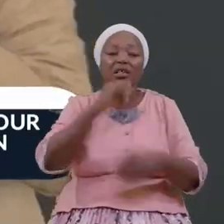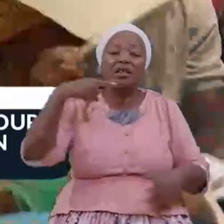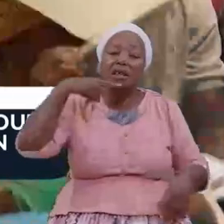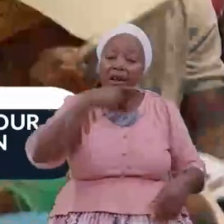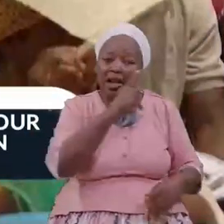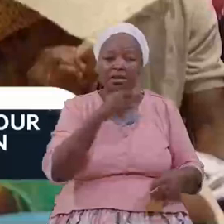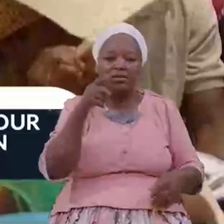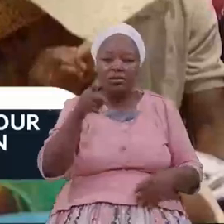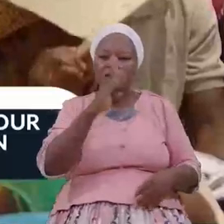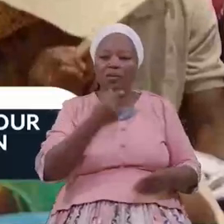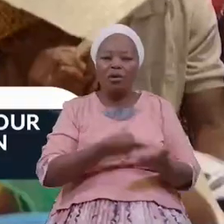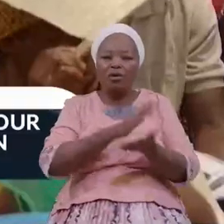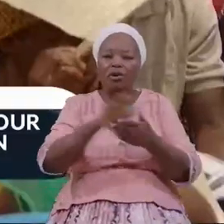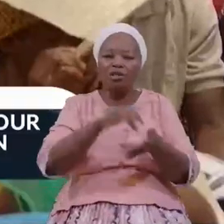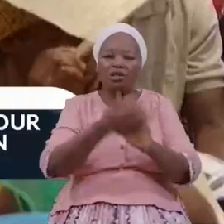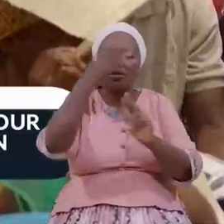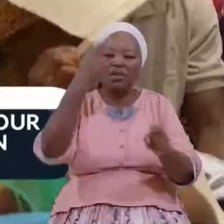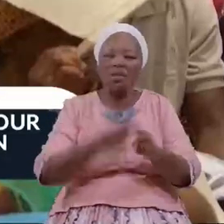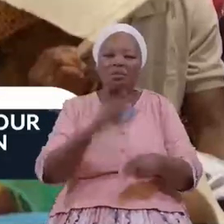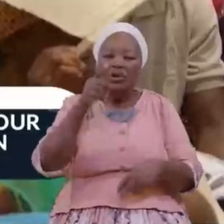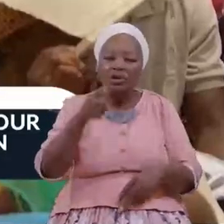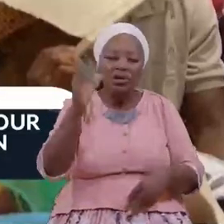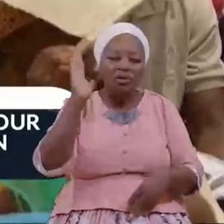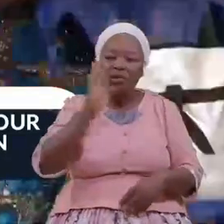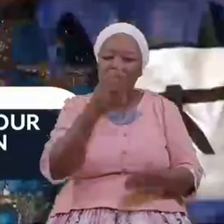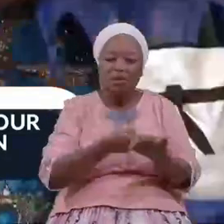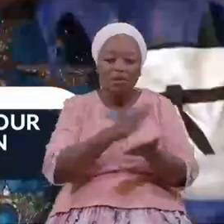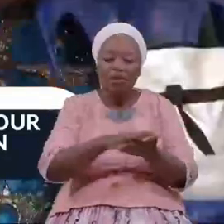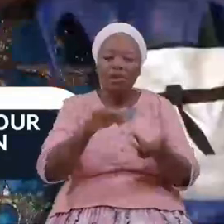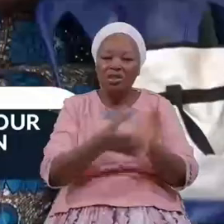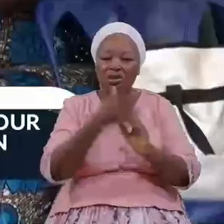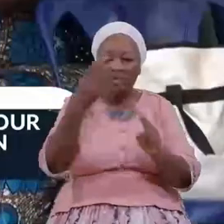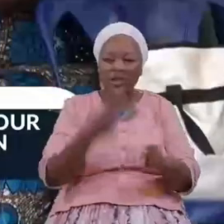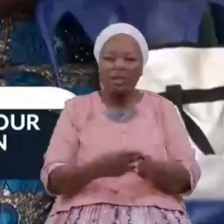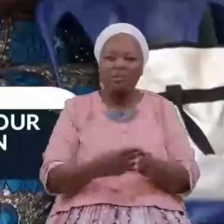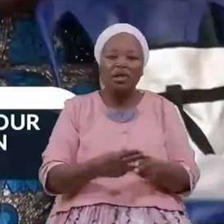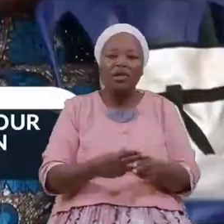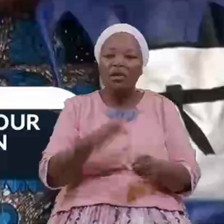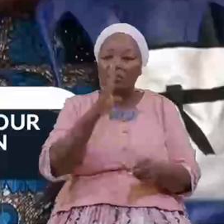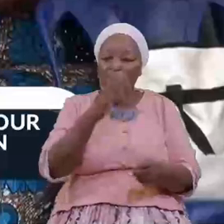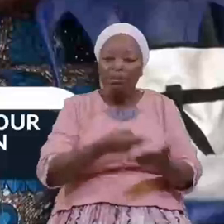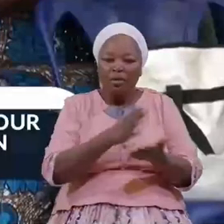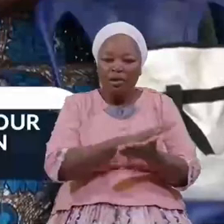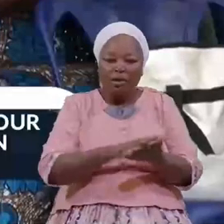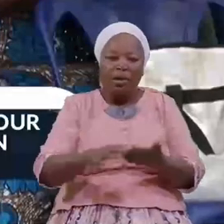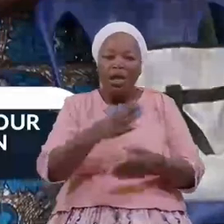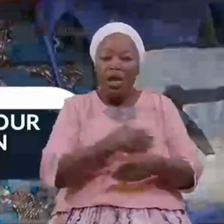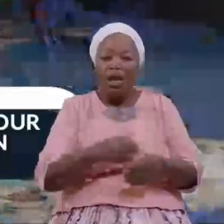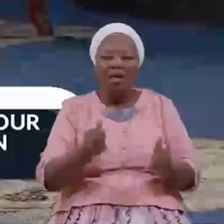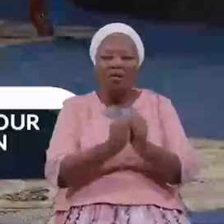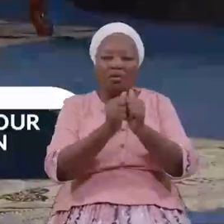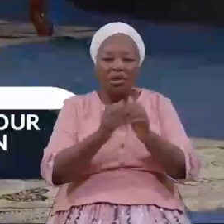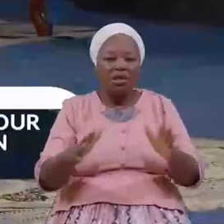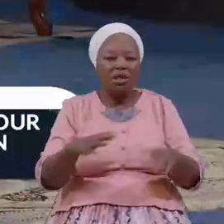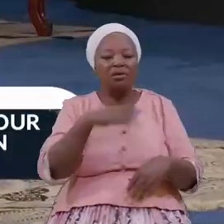un mensonge, vous serez saint. Je dis, vous serez saint. Et vous serez saint et